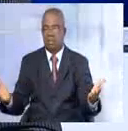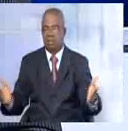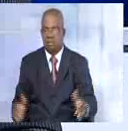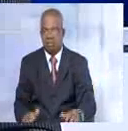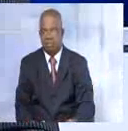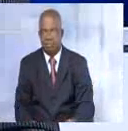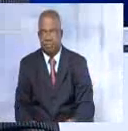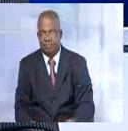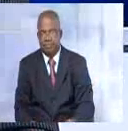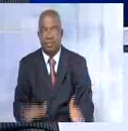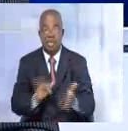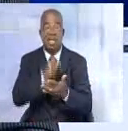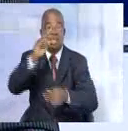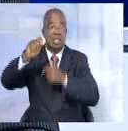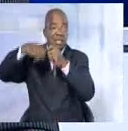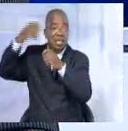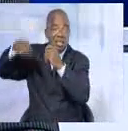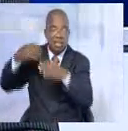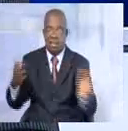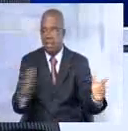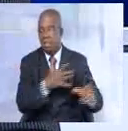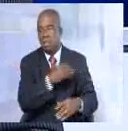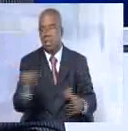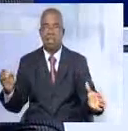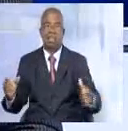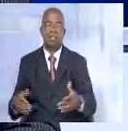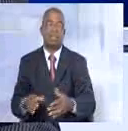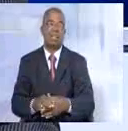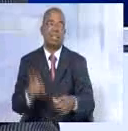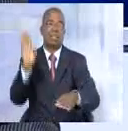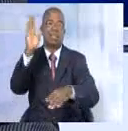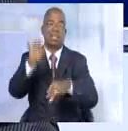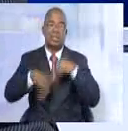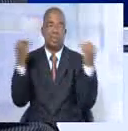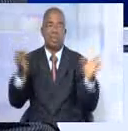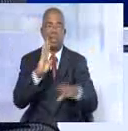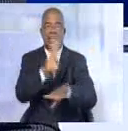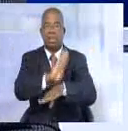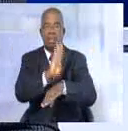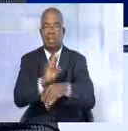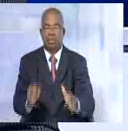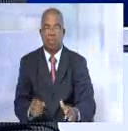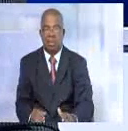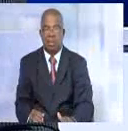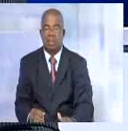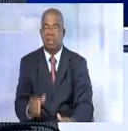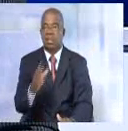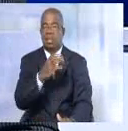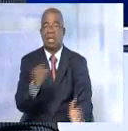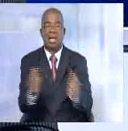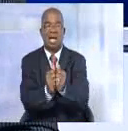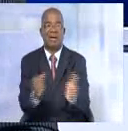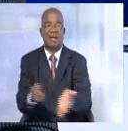Un reportage de Kwadjo Kwame de RTI. Le Boaké, construit en 1990 avec l'aide de